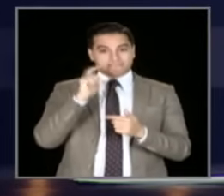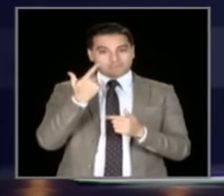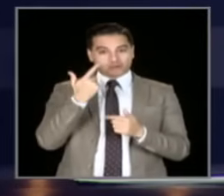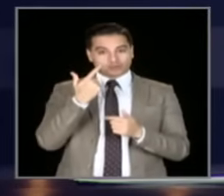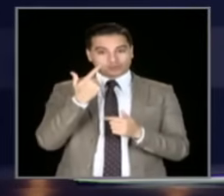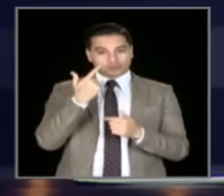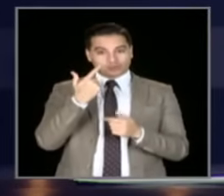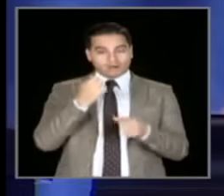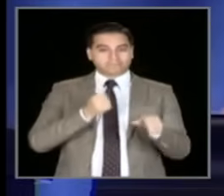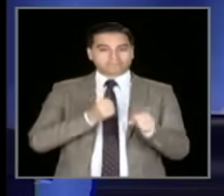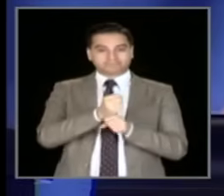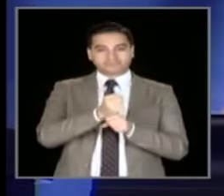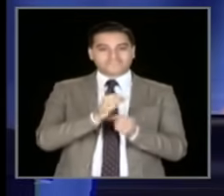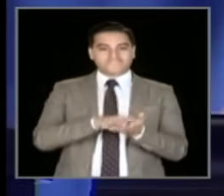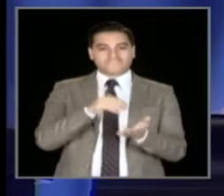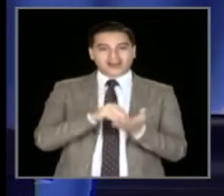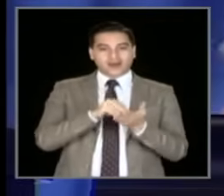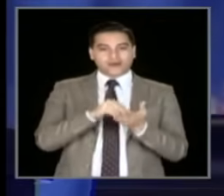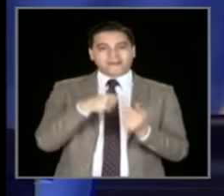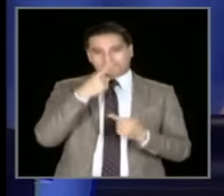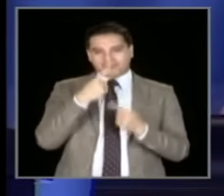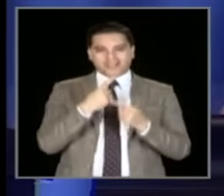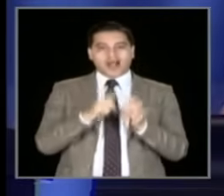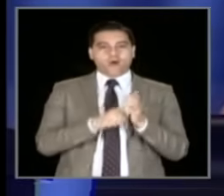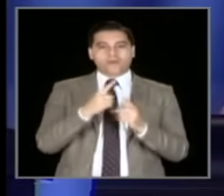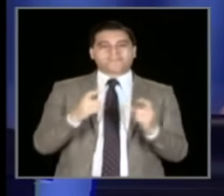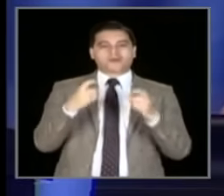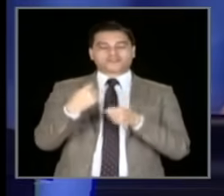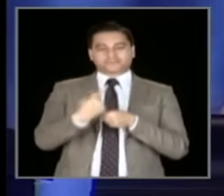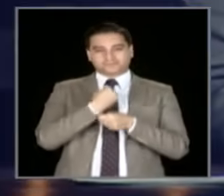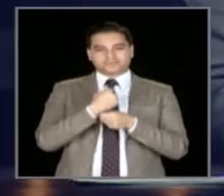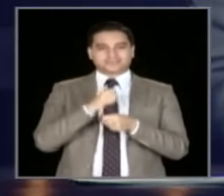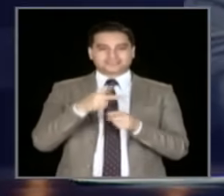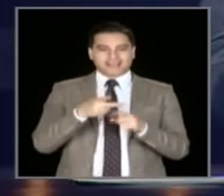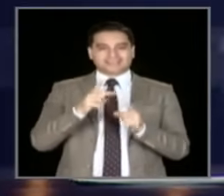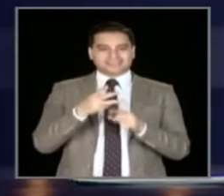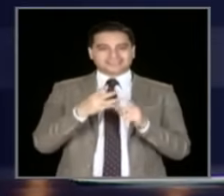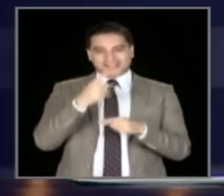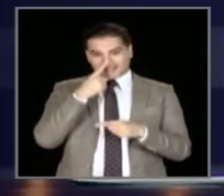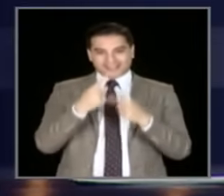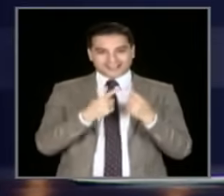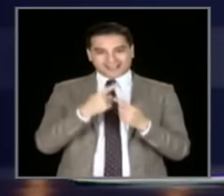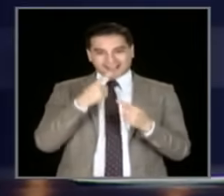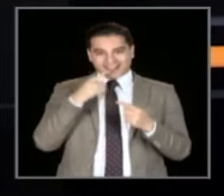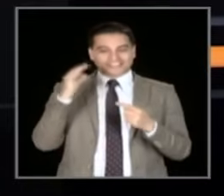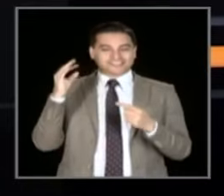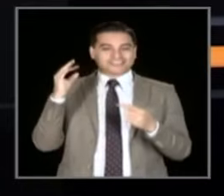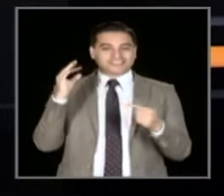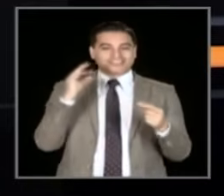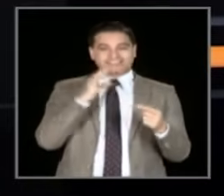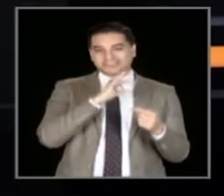اديتكم بوكس في اول مباراه. احنا متعودين على كده، بنخسر اول ماتش وبعدين بنوصل نهائي. ان شاء الله نكررها. تحذير شديد